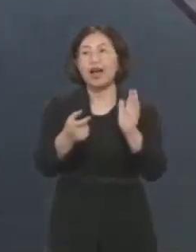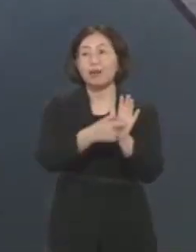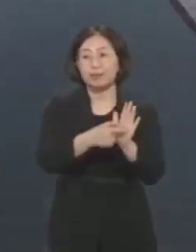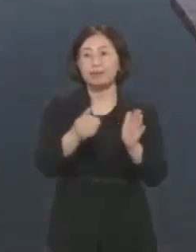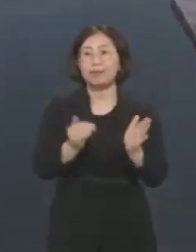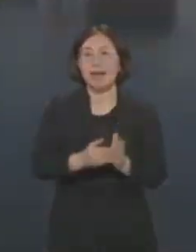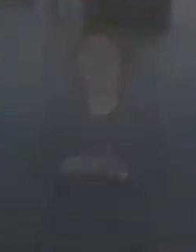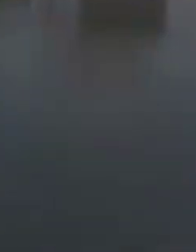상태입니다